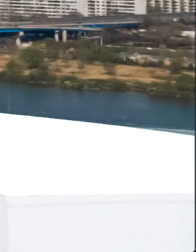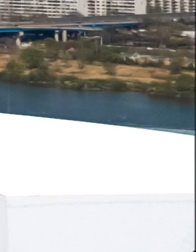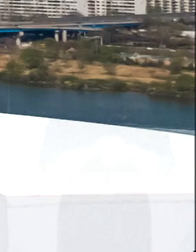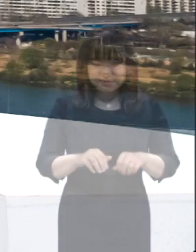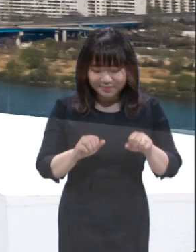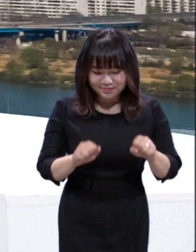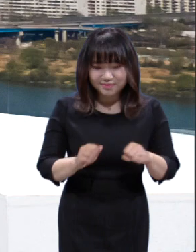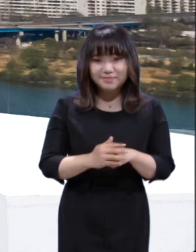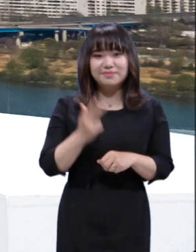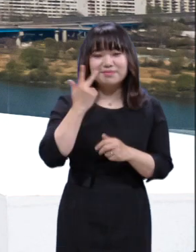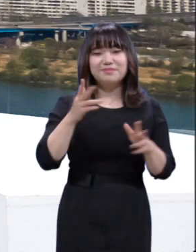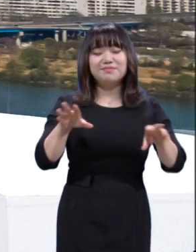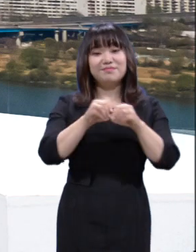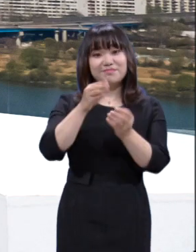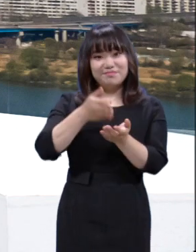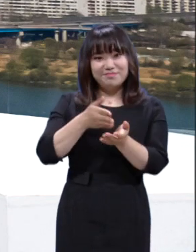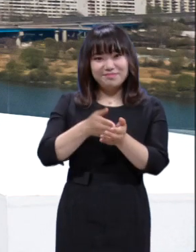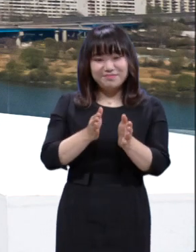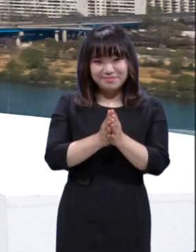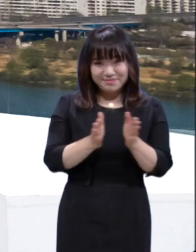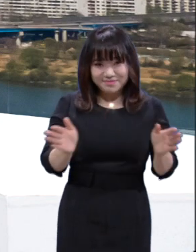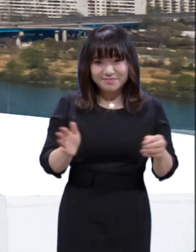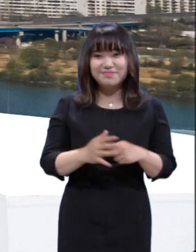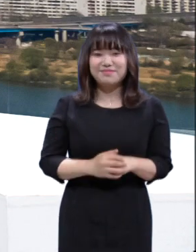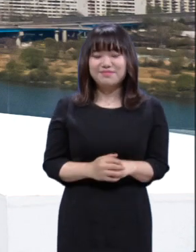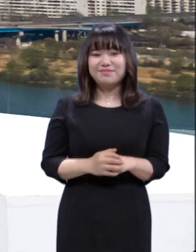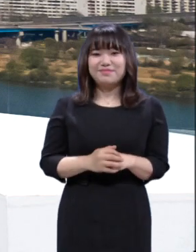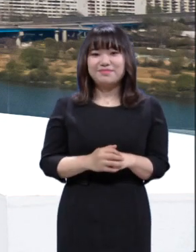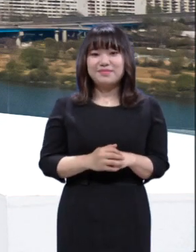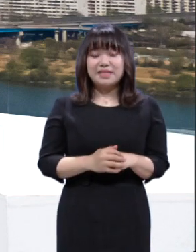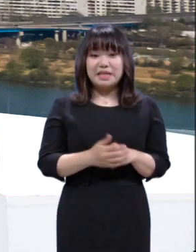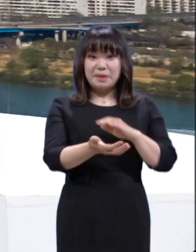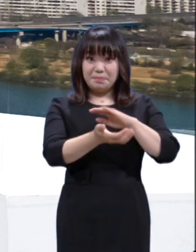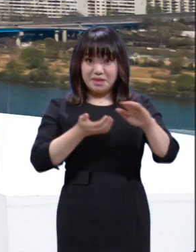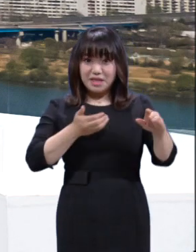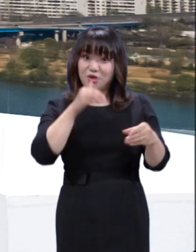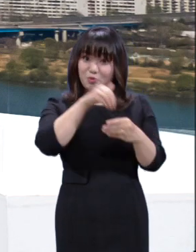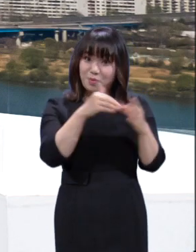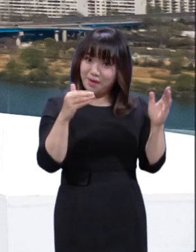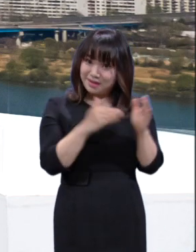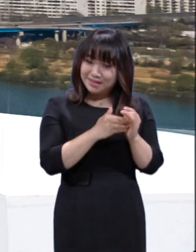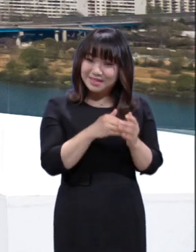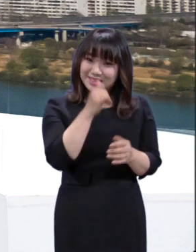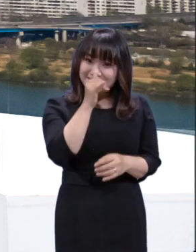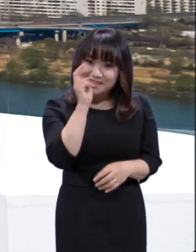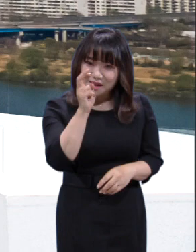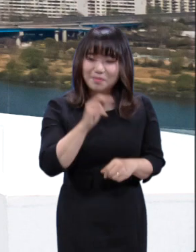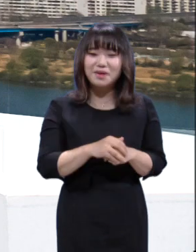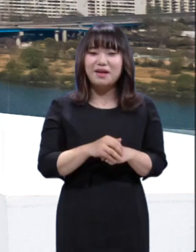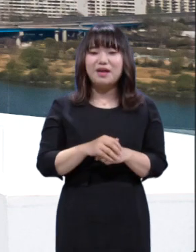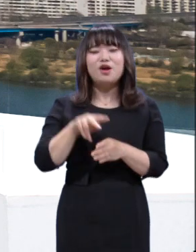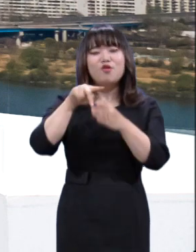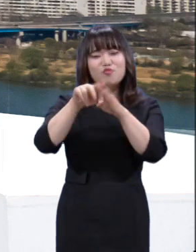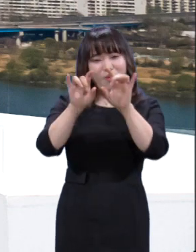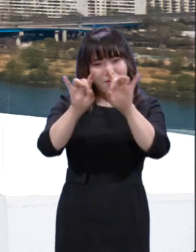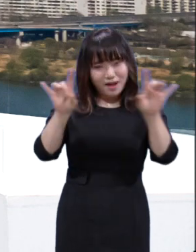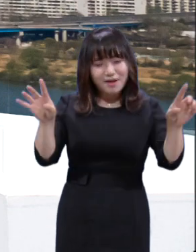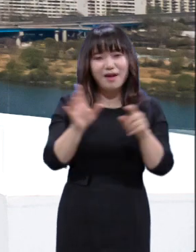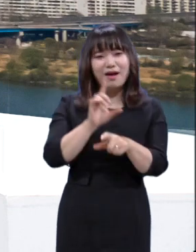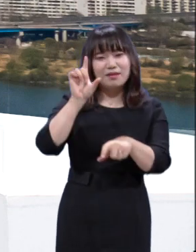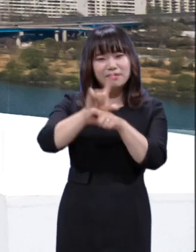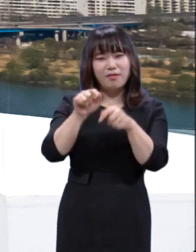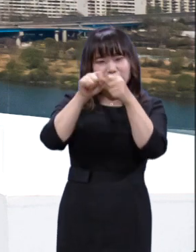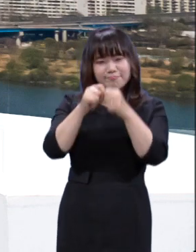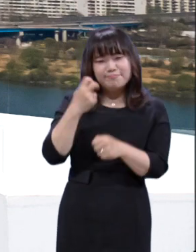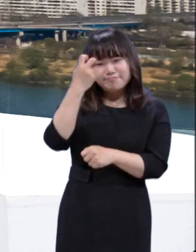네, 안녕하십니까. BTV 주간종합뉴스입니다. 네, 6.1 지방선거 사전투표하신 분도 있지만 이 선거에 출마한 후보자 공약을 다시